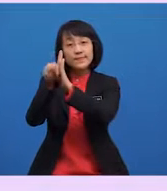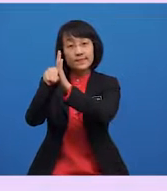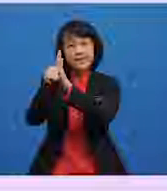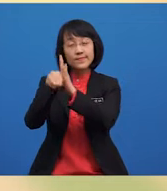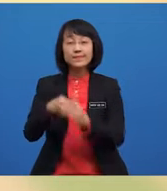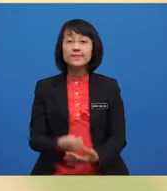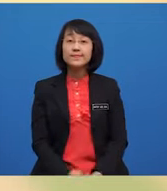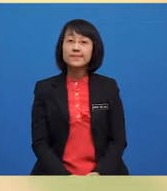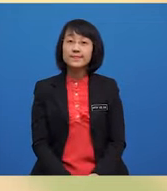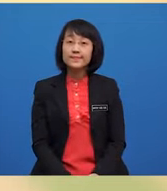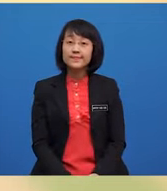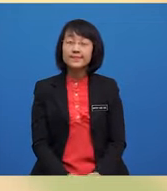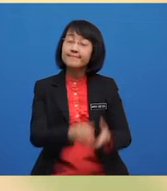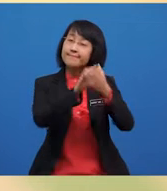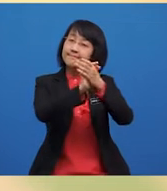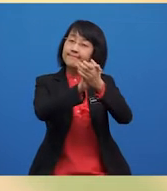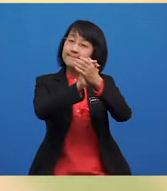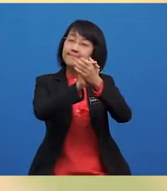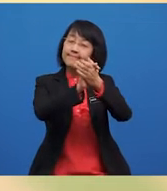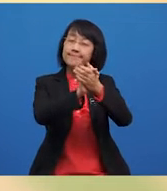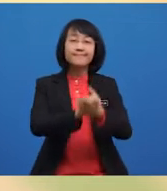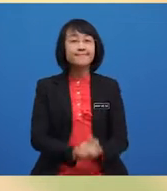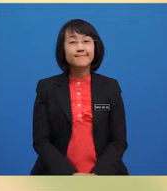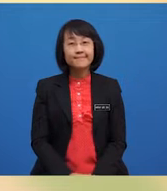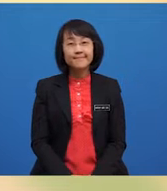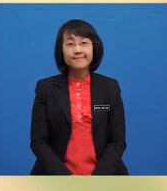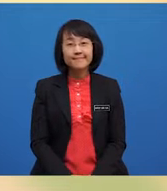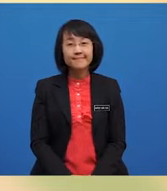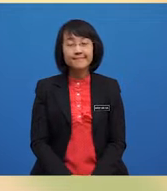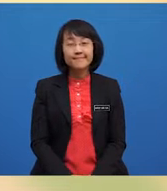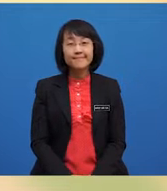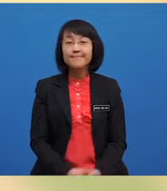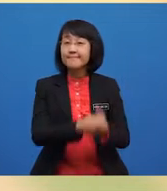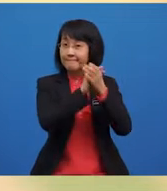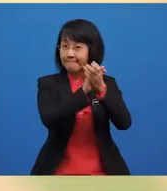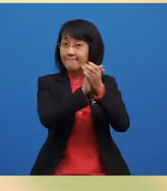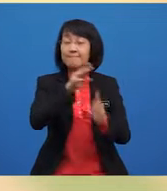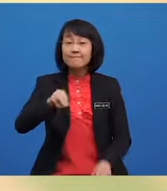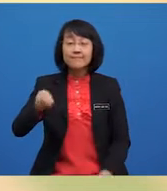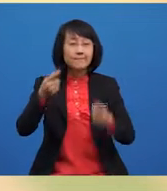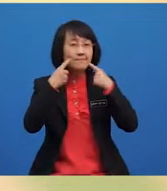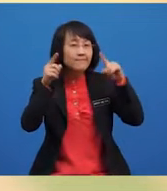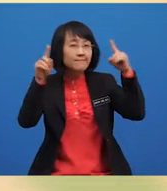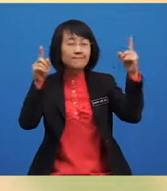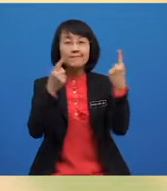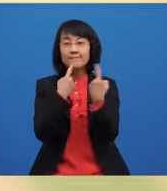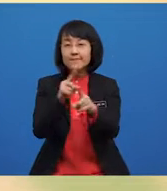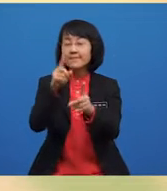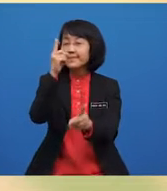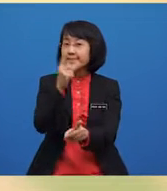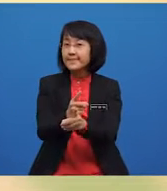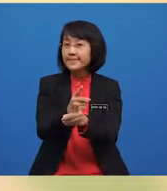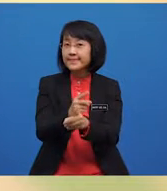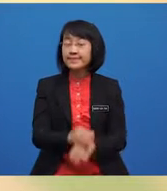minit. Tahniah kepada murid-murid yang berjaya menjawab dengan betul. Yang